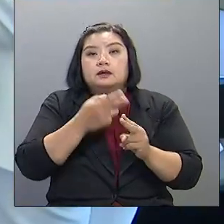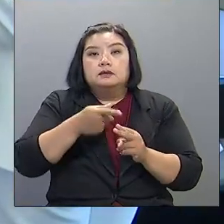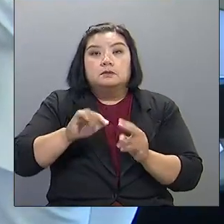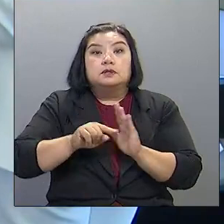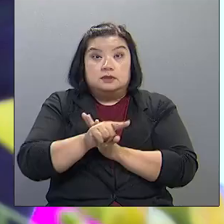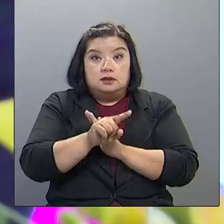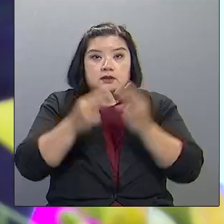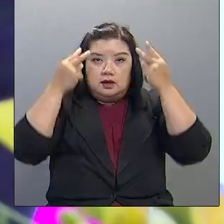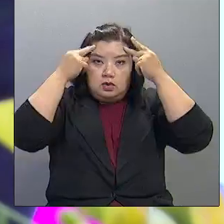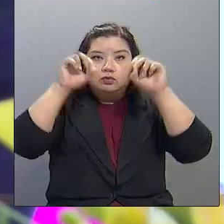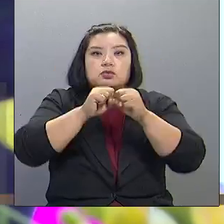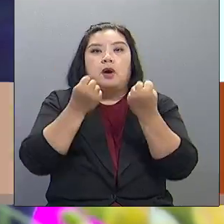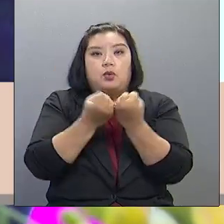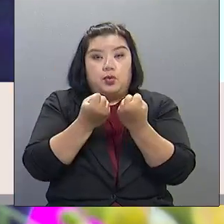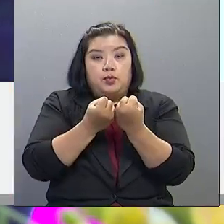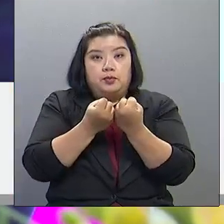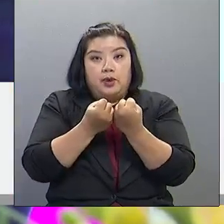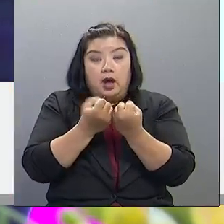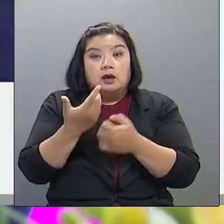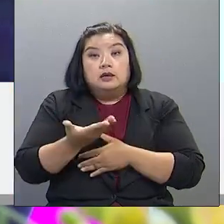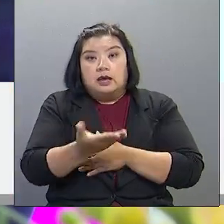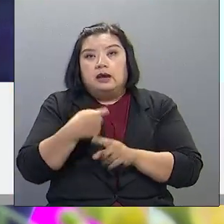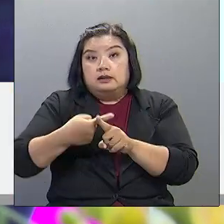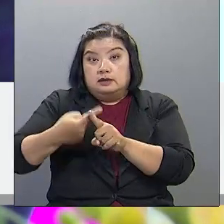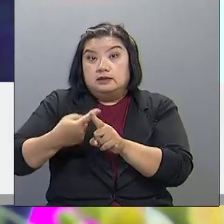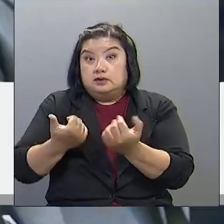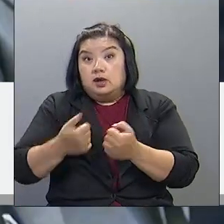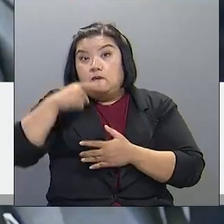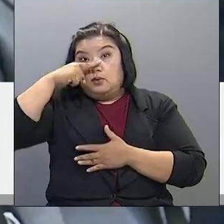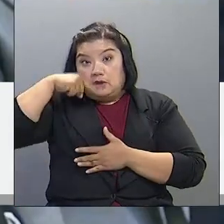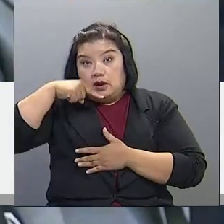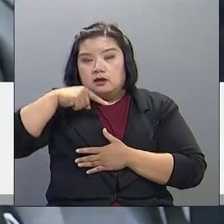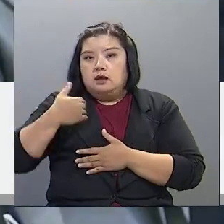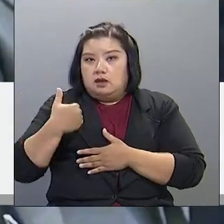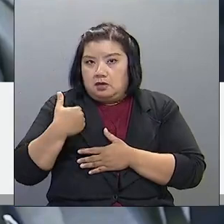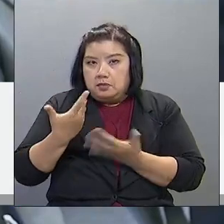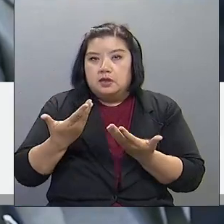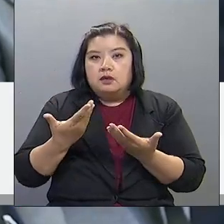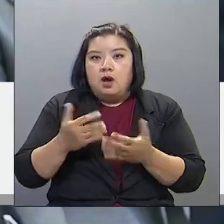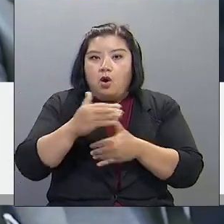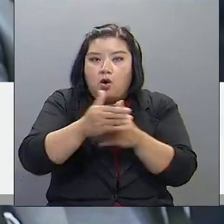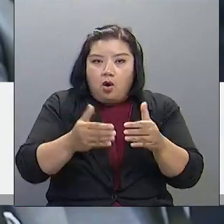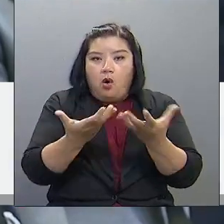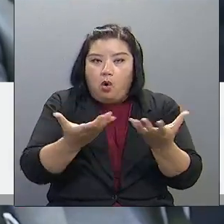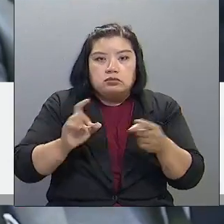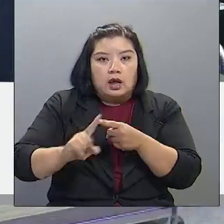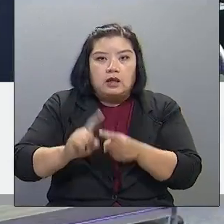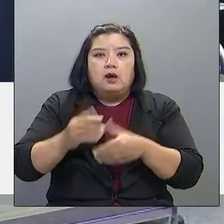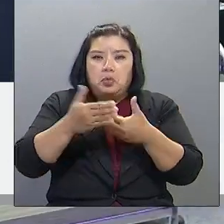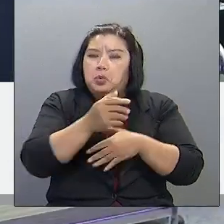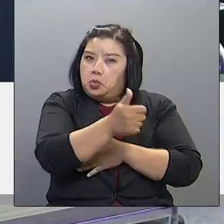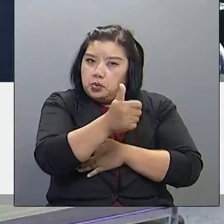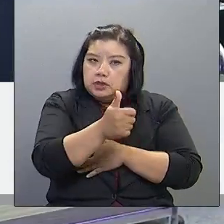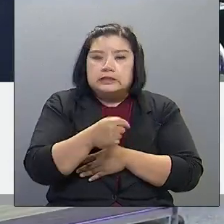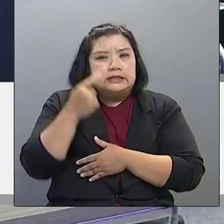มาคมการบรรจุภัณฑ์ไทยบอกว่าในช่วงไตรมาสที่2นะคะก็บรรจุภัณฑ์มีการเติบโตค่อนข้างดีเลยค่ะส่วนสำคัญ